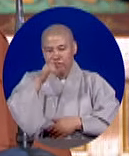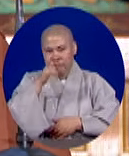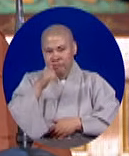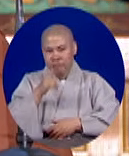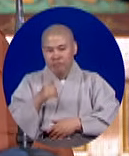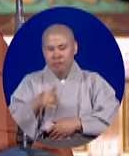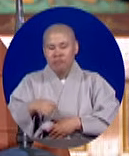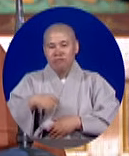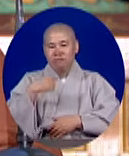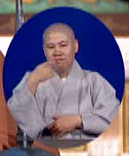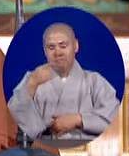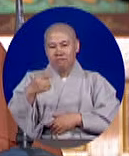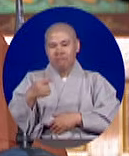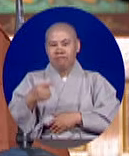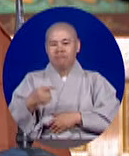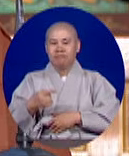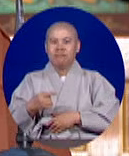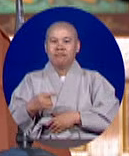그 다음에는